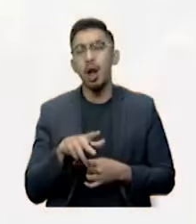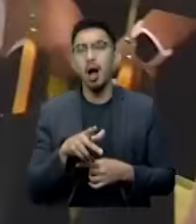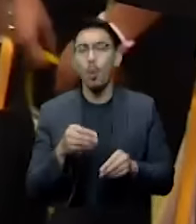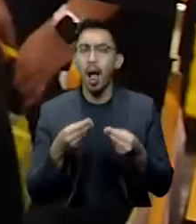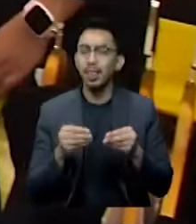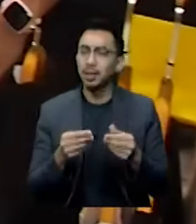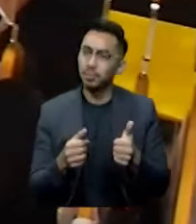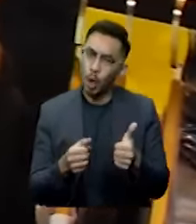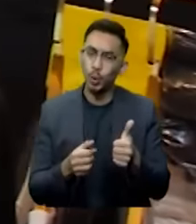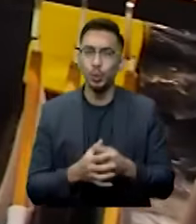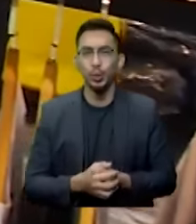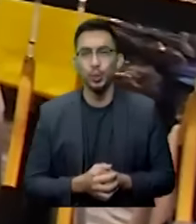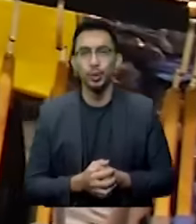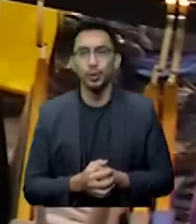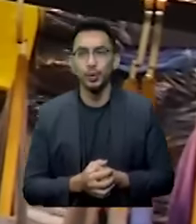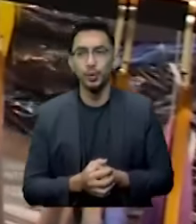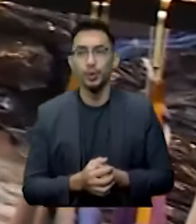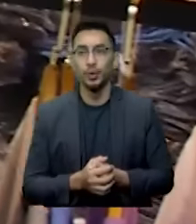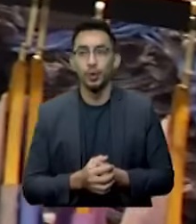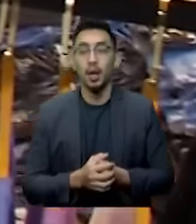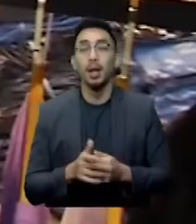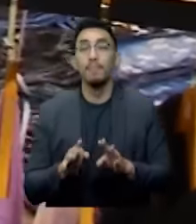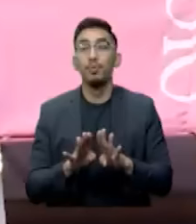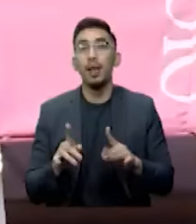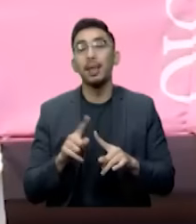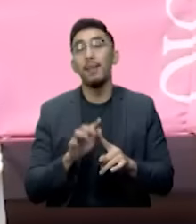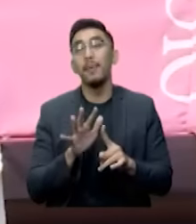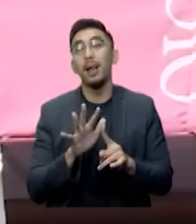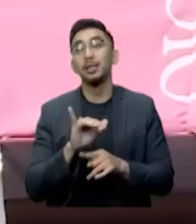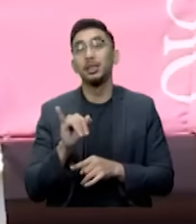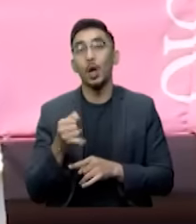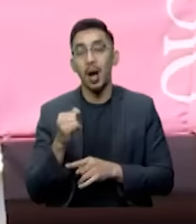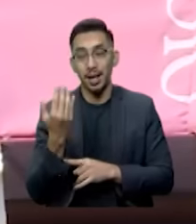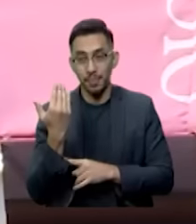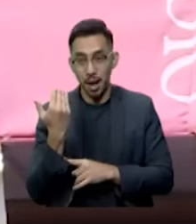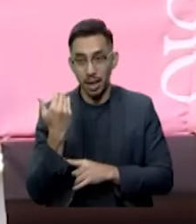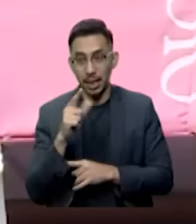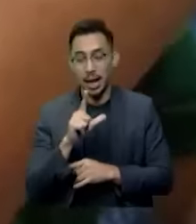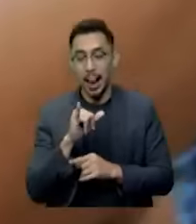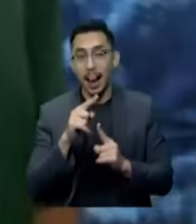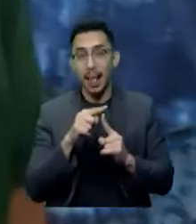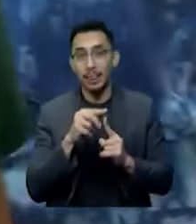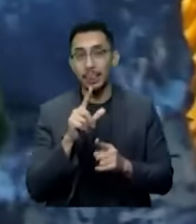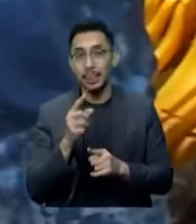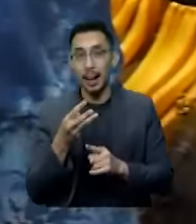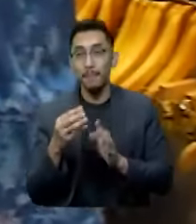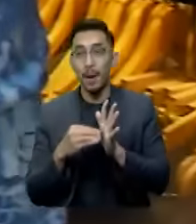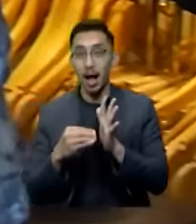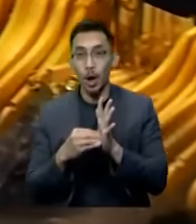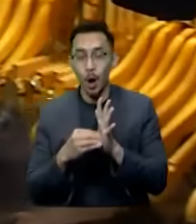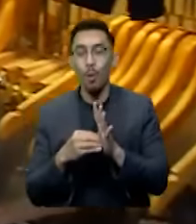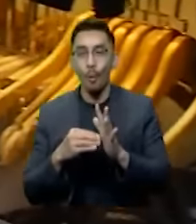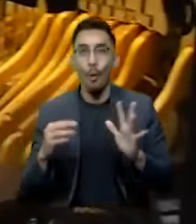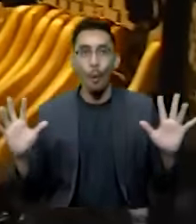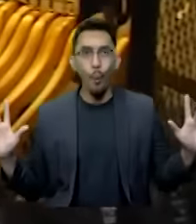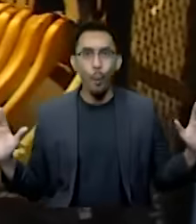ya. Resmi dibuka pada 15 Januari lalu, Little Bangkok langsung ramai diserbu pengunjung maupun para just tipper